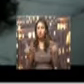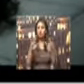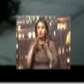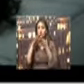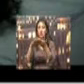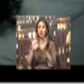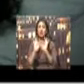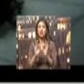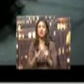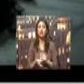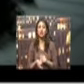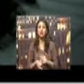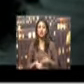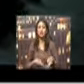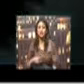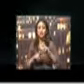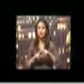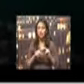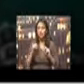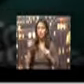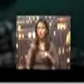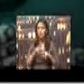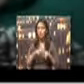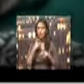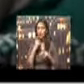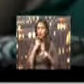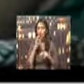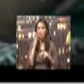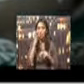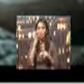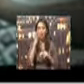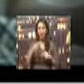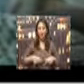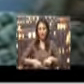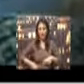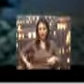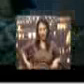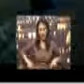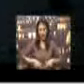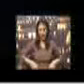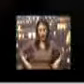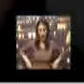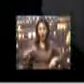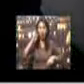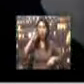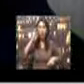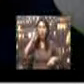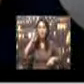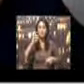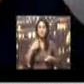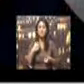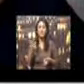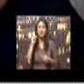هنا ويخيف. عنده في الضلع العاشر، ورم في الضلع العاشر على الكل. احنا من شهر واحد واحنا هنا، تعبنا